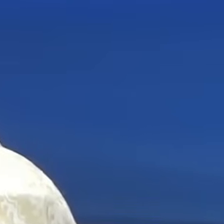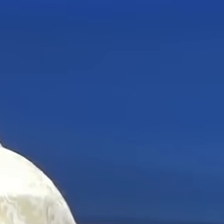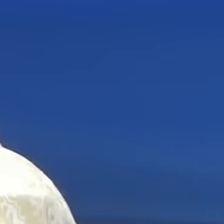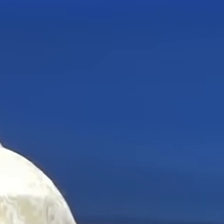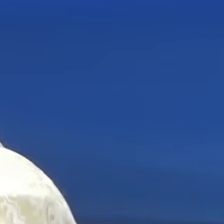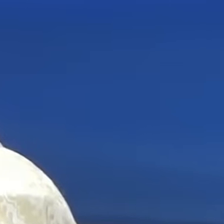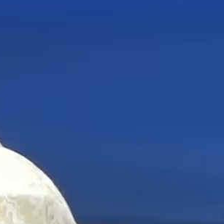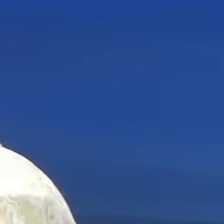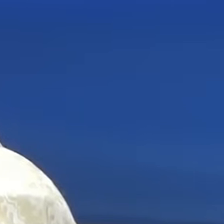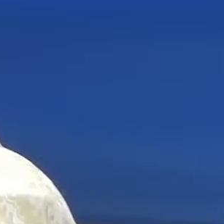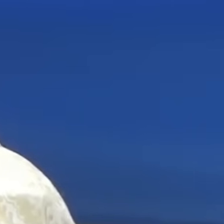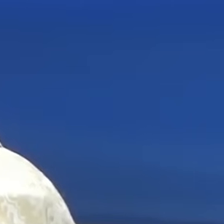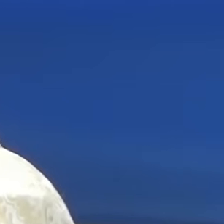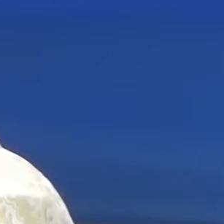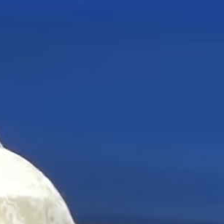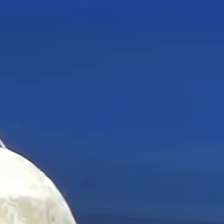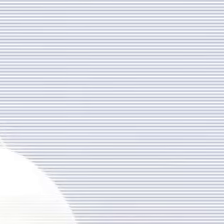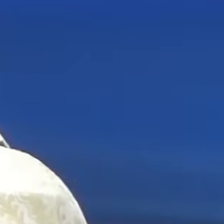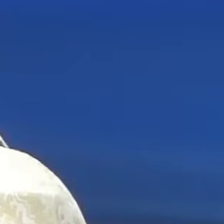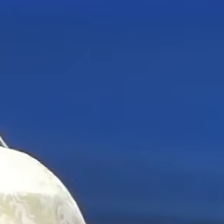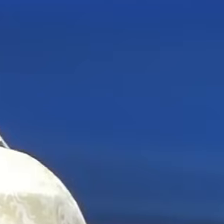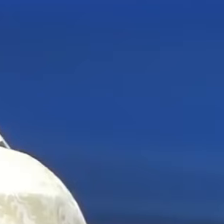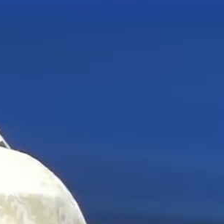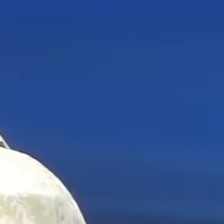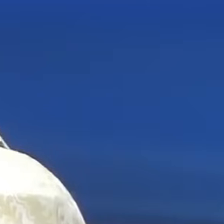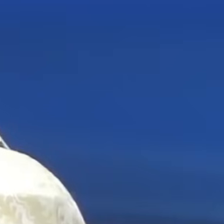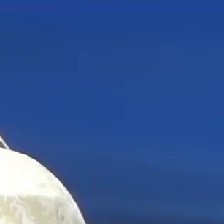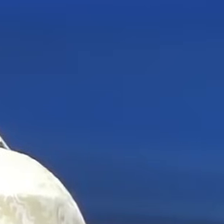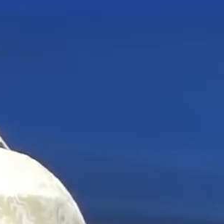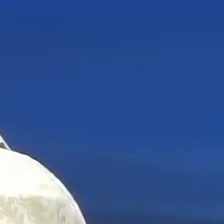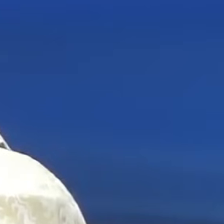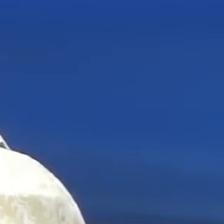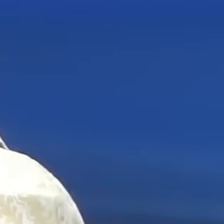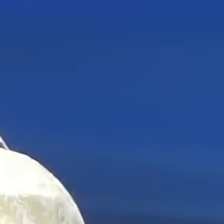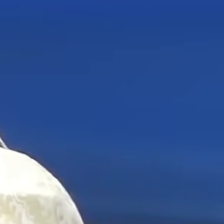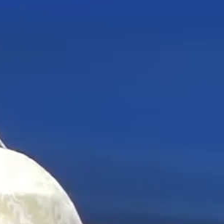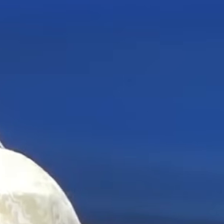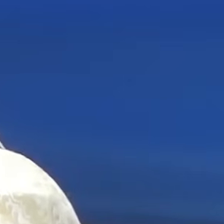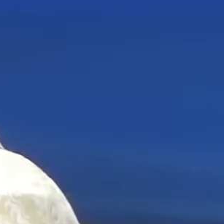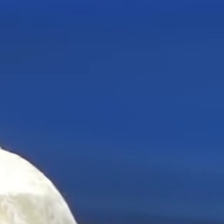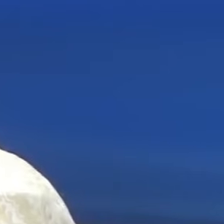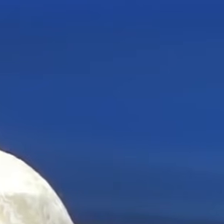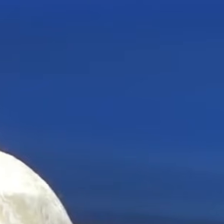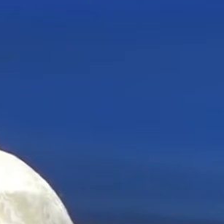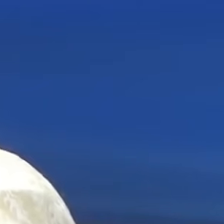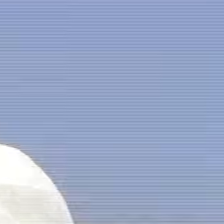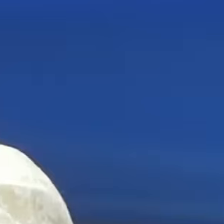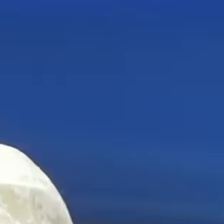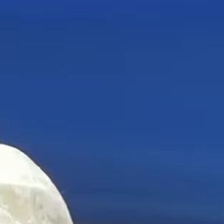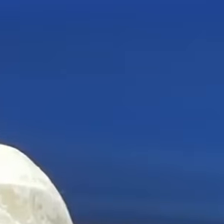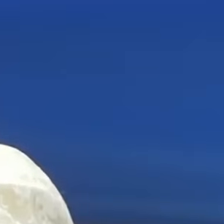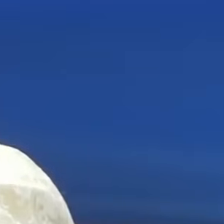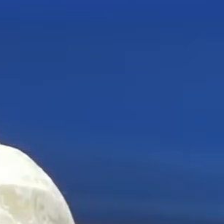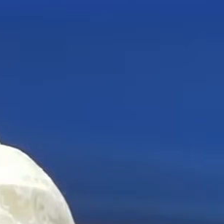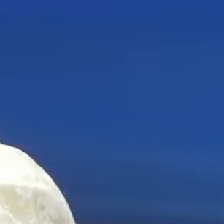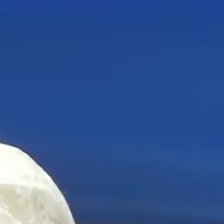citoyenne ou chrétienne exemplaire. Malgré les vents contraires, nous devons persévérer dans le bien. Fuyons